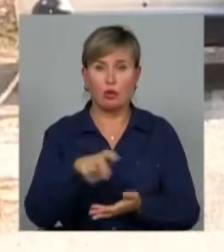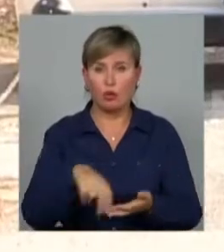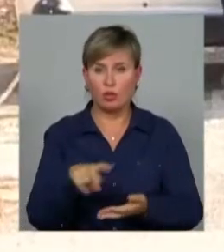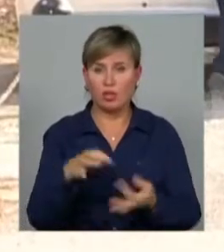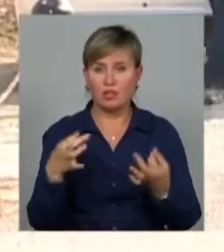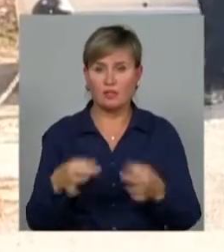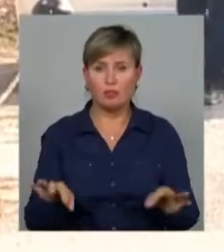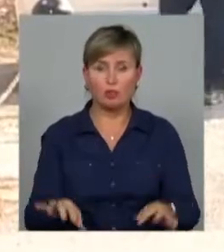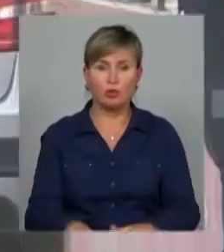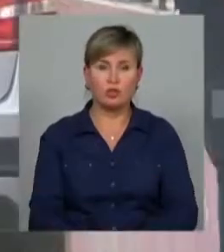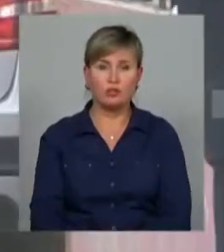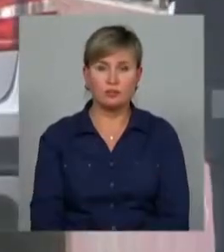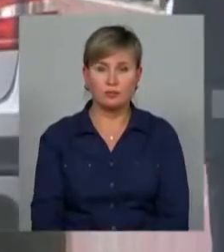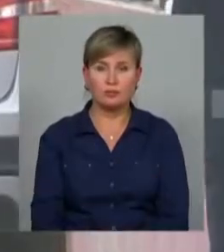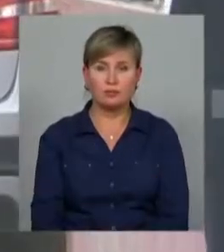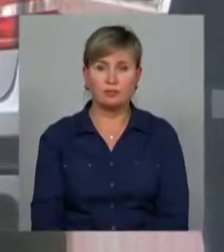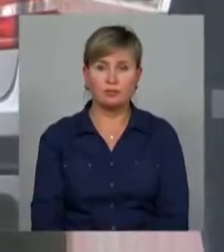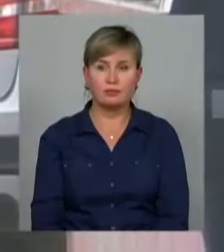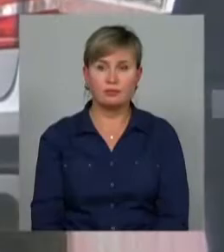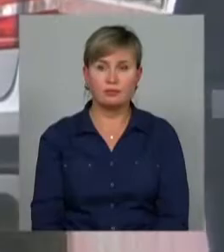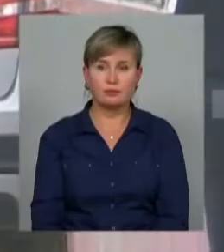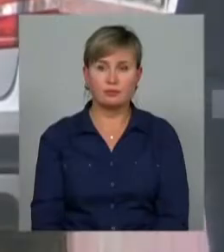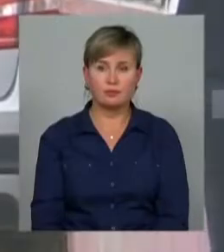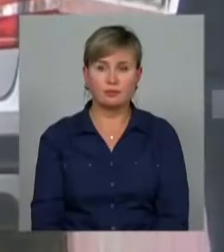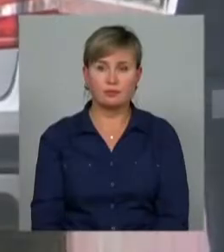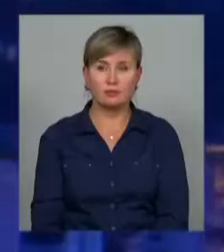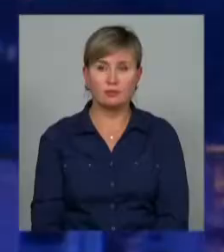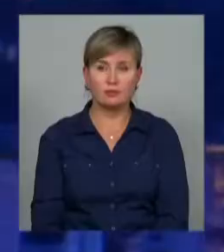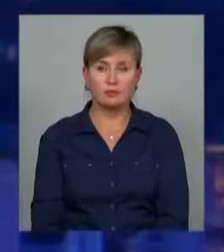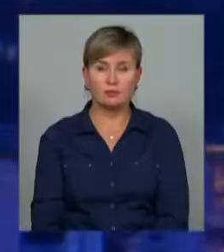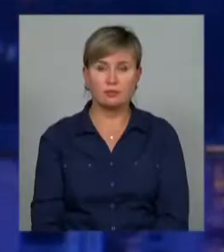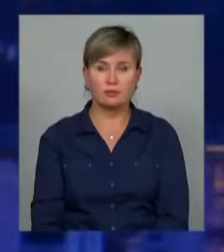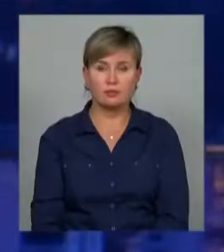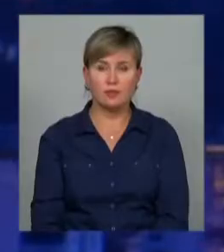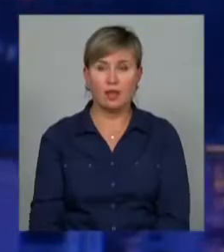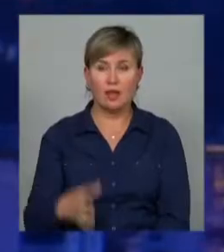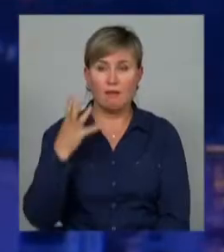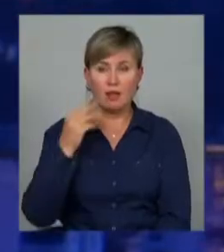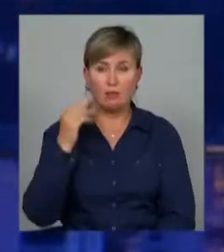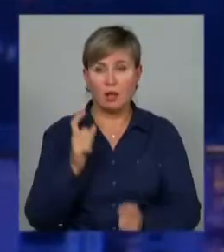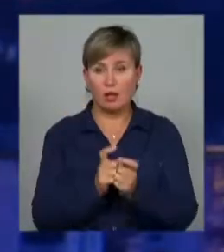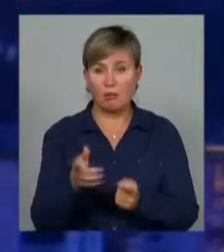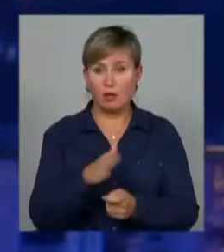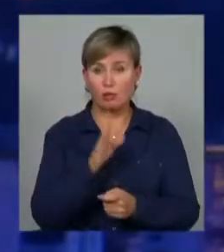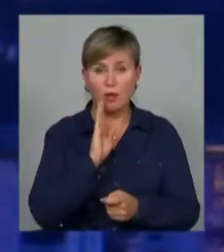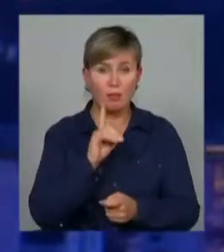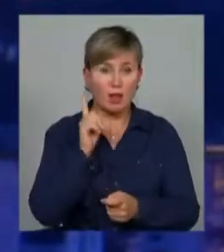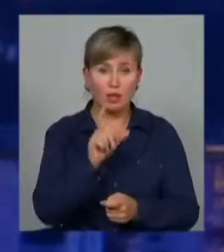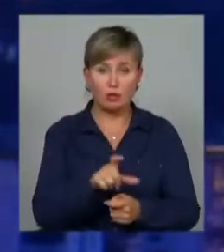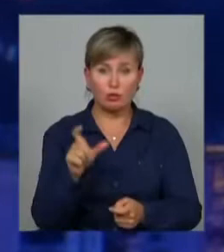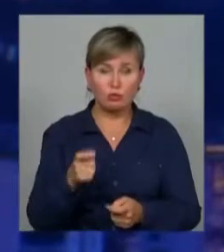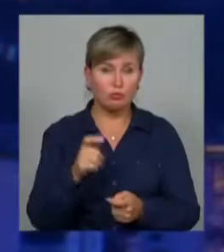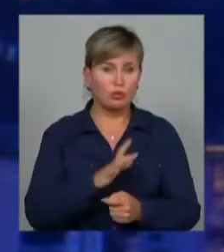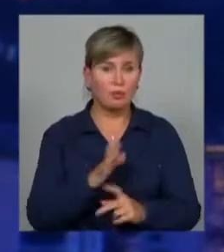свободе. Айдана Нураш, телеканал Алматы, Туркестанская область. В Алматы конфликт между молодыми людьми едва не